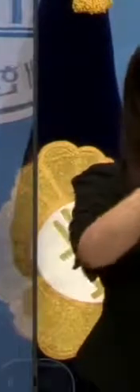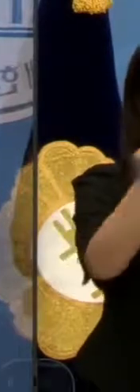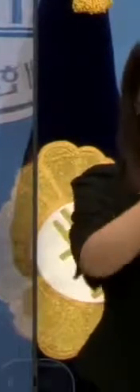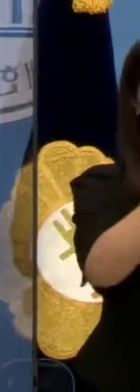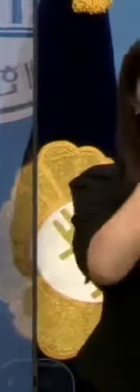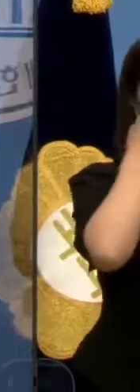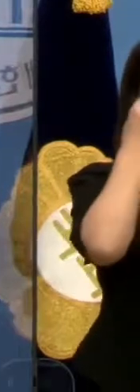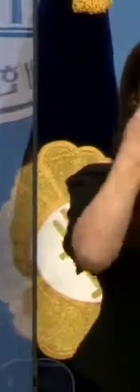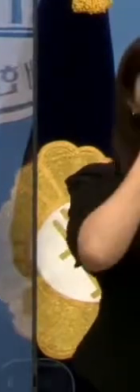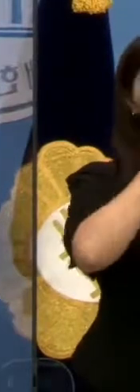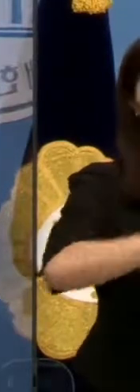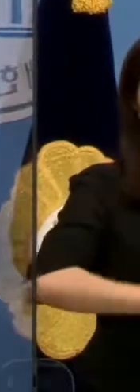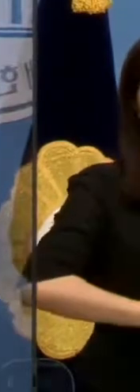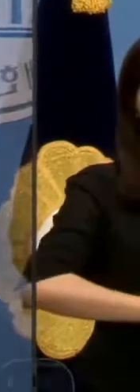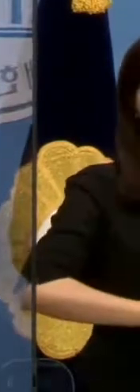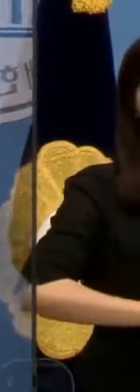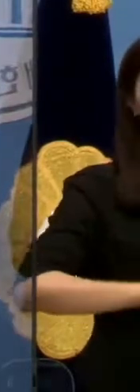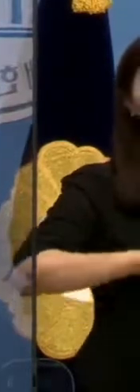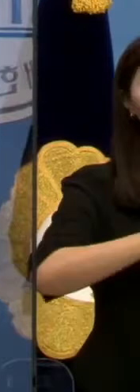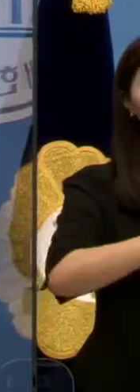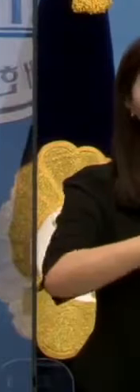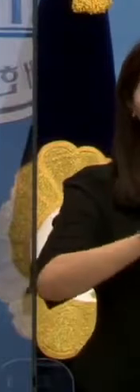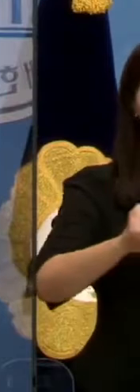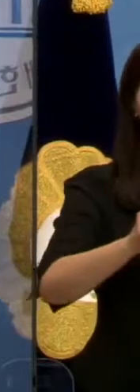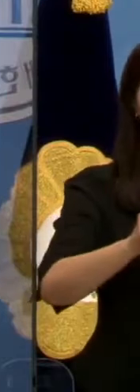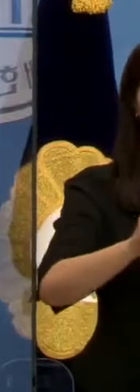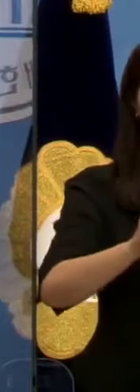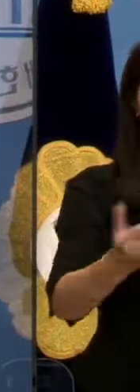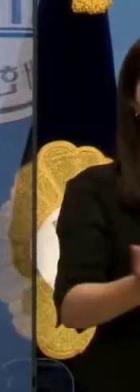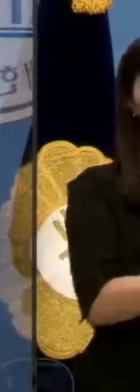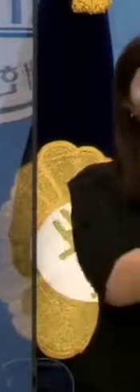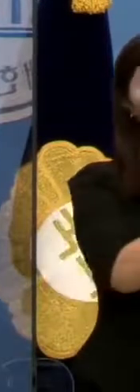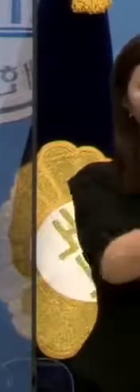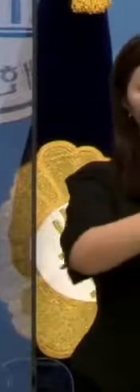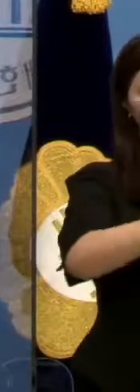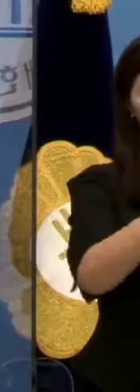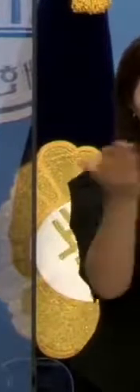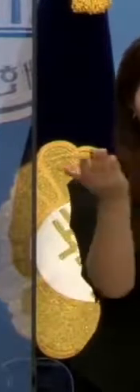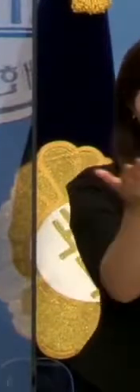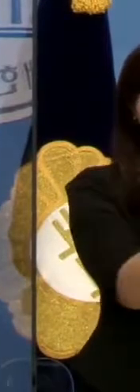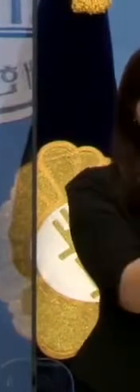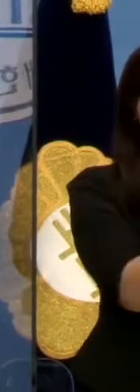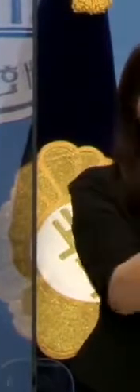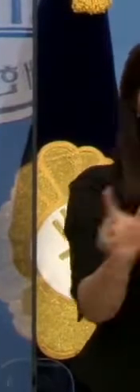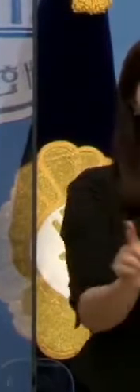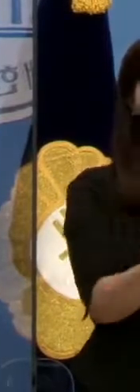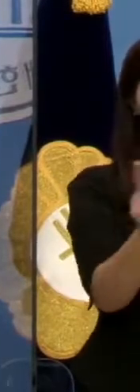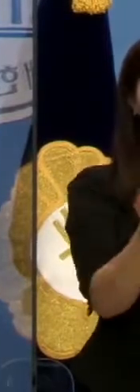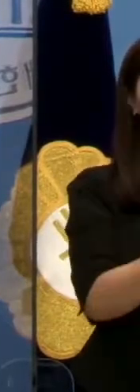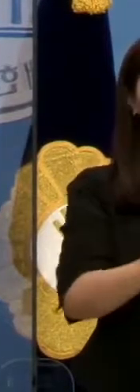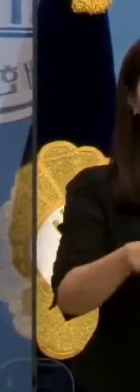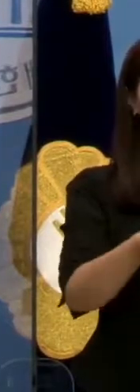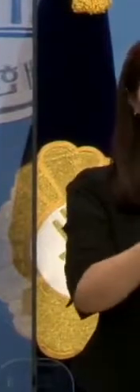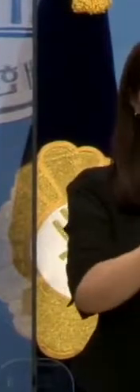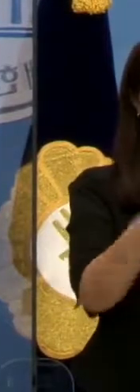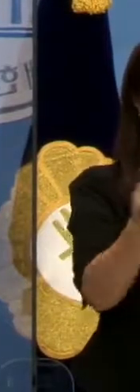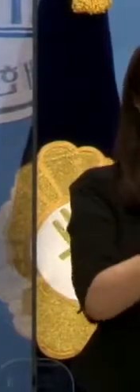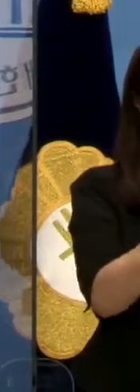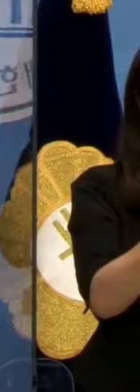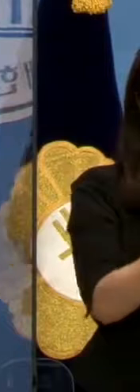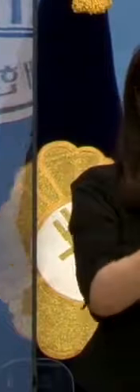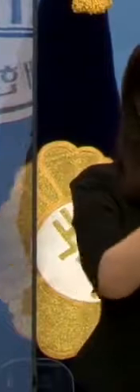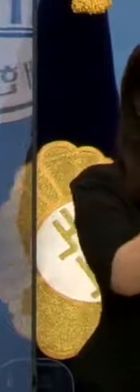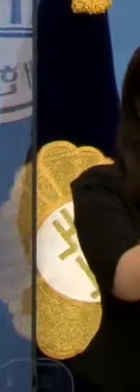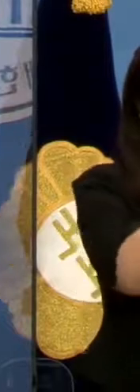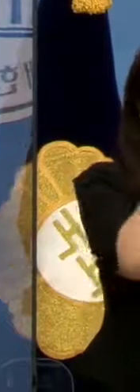신복지는 국민들께서 선진국에 걸맞은 삶을 누리실 수 있도록 소득, 주거, 돌봄,